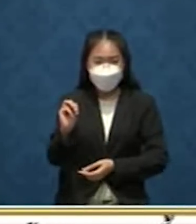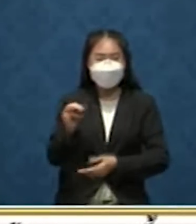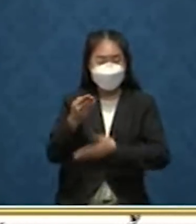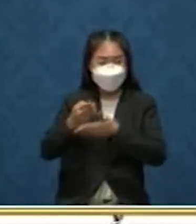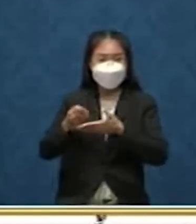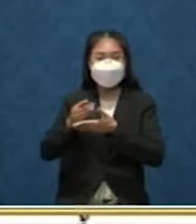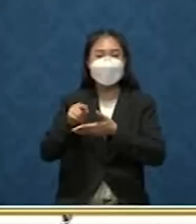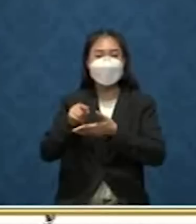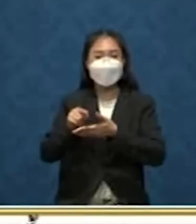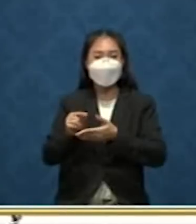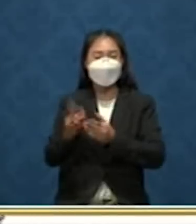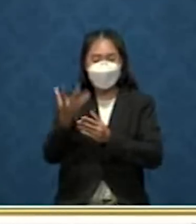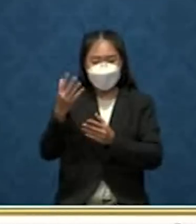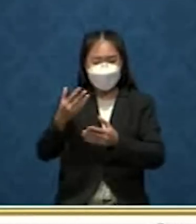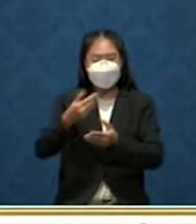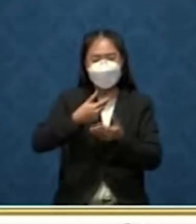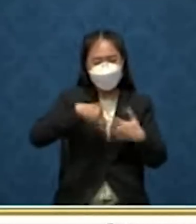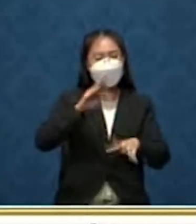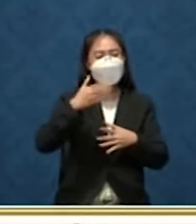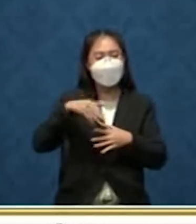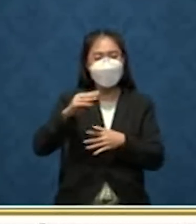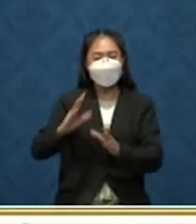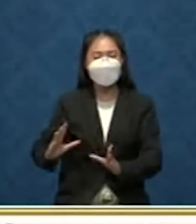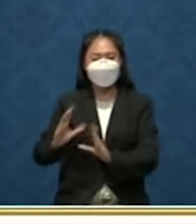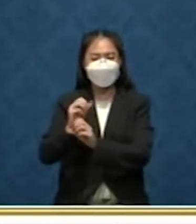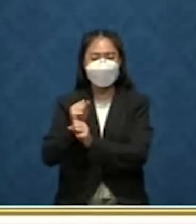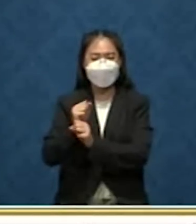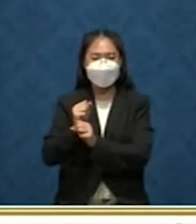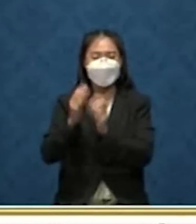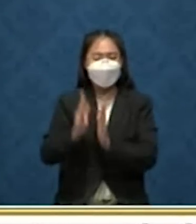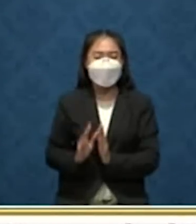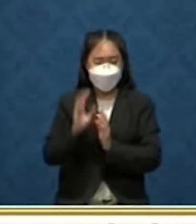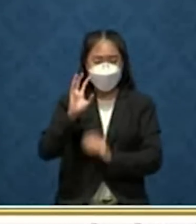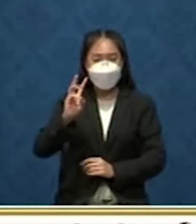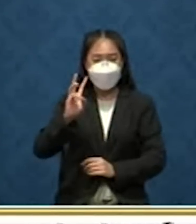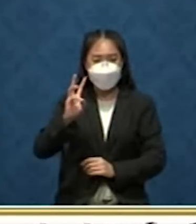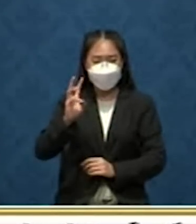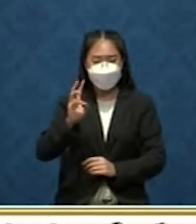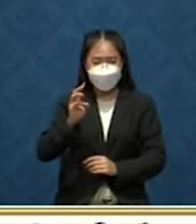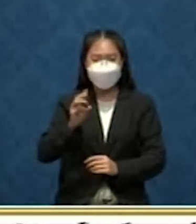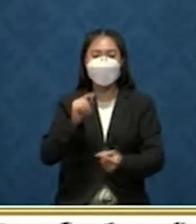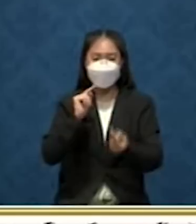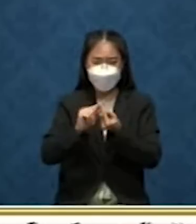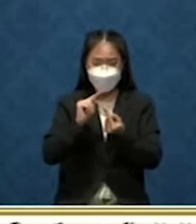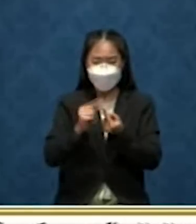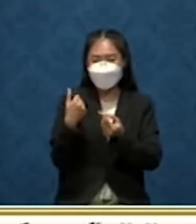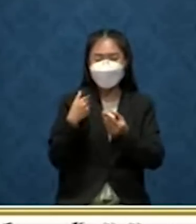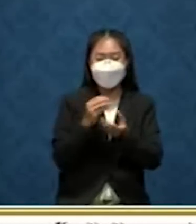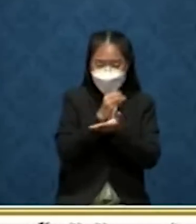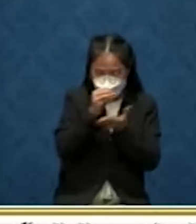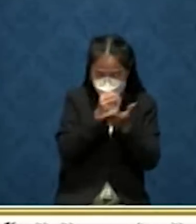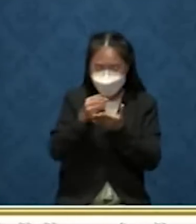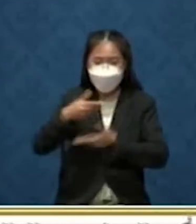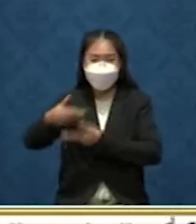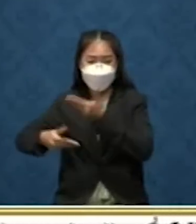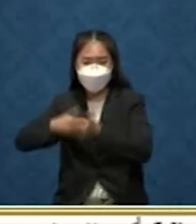ท้ายเหือแค่ 6 คนเท่านั้นภาพกลองวงจรปิดสำคัญสำคญว่ามีบ่อนมีการเสบการขายอย่างจงครึ่ก็ถูกตัด